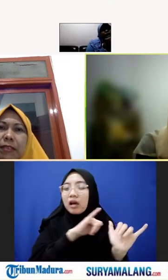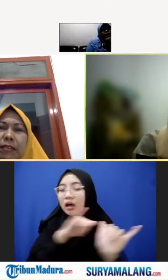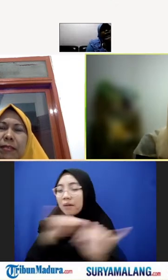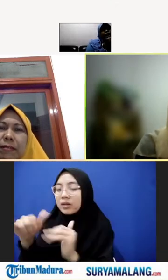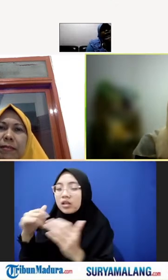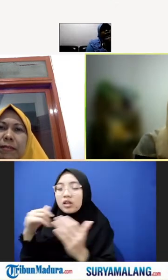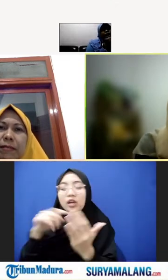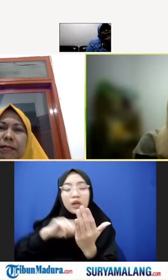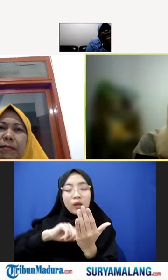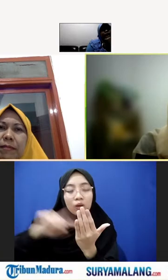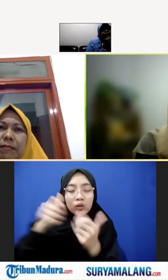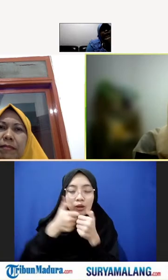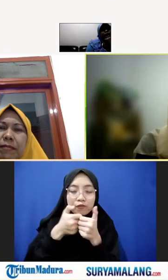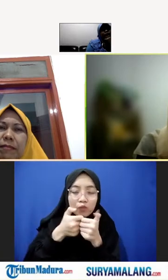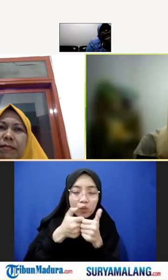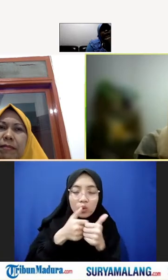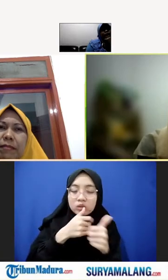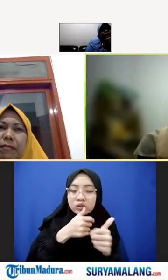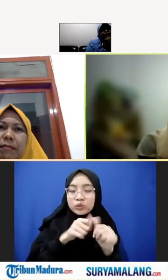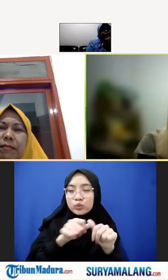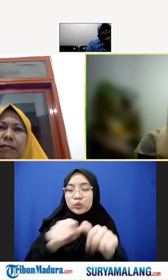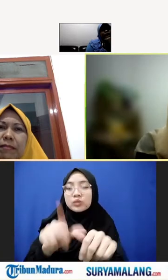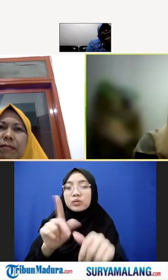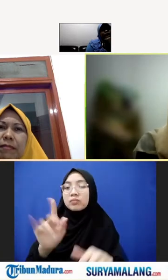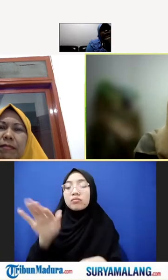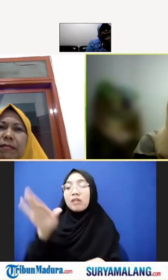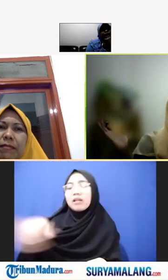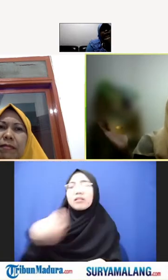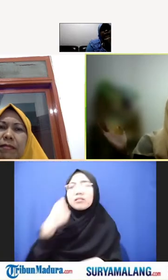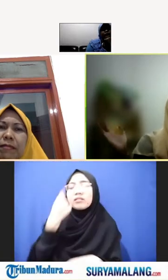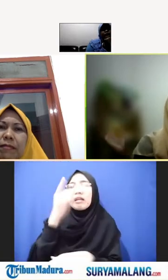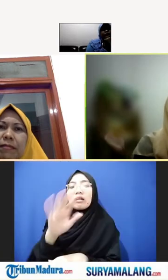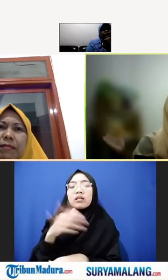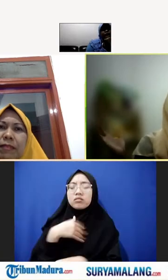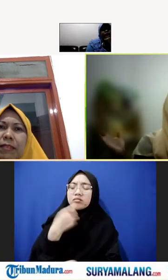lagi, karena dia nggak tahu, aku mau ngapain lagi.